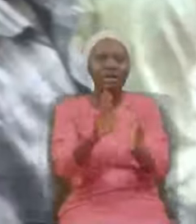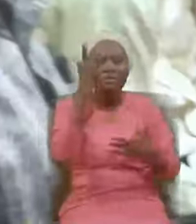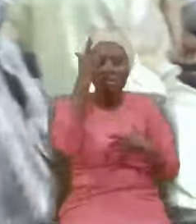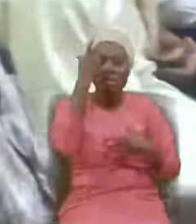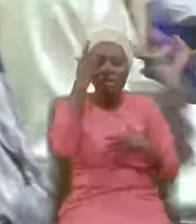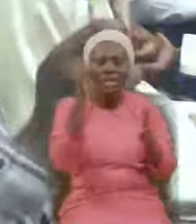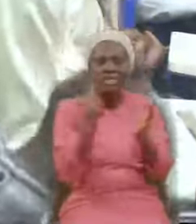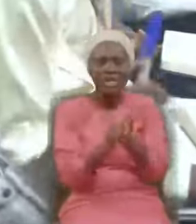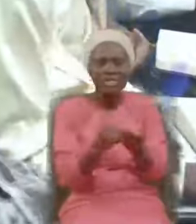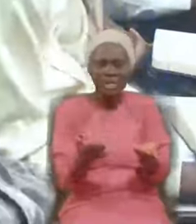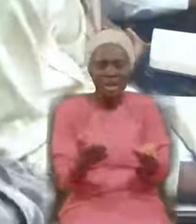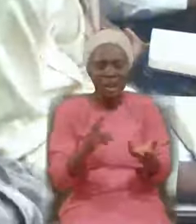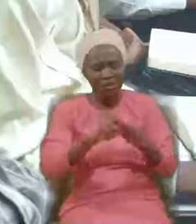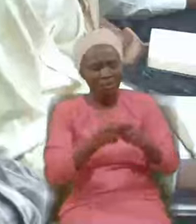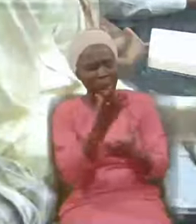le chômage ce soir?